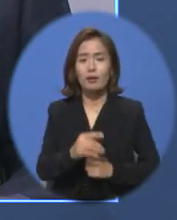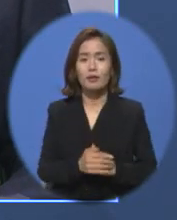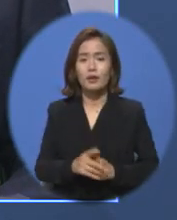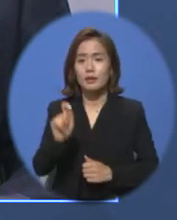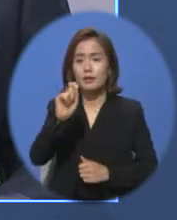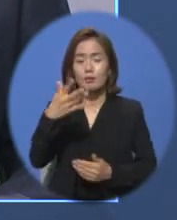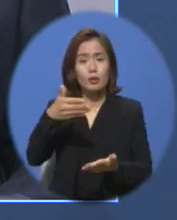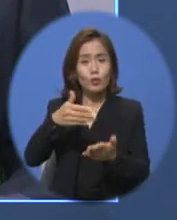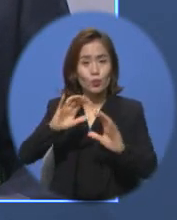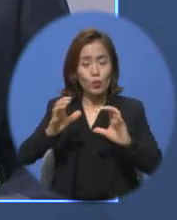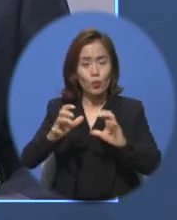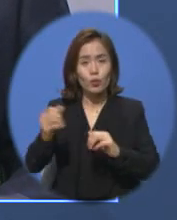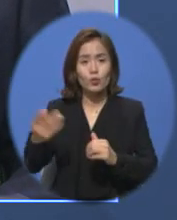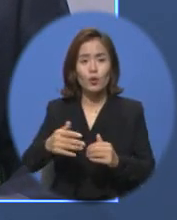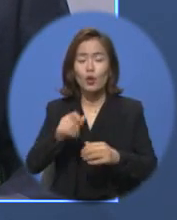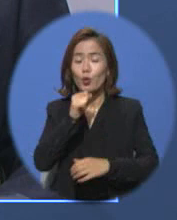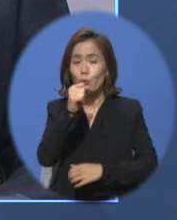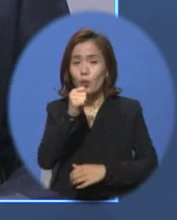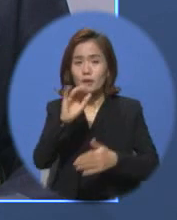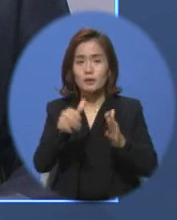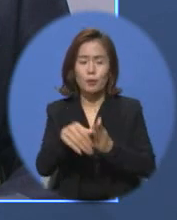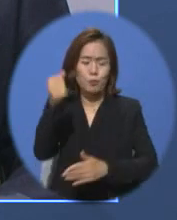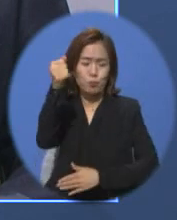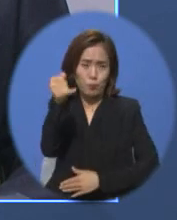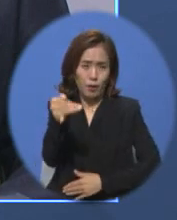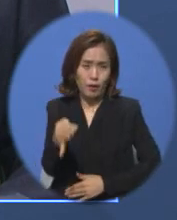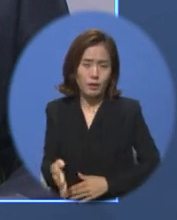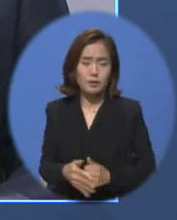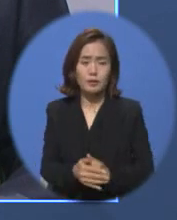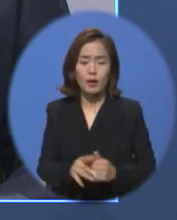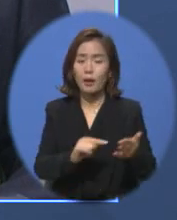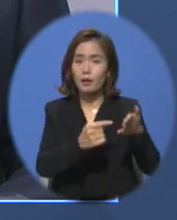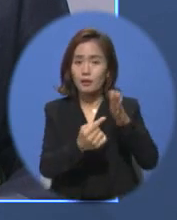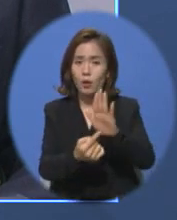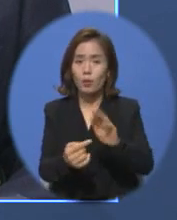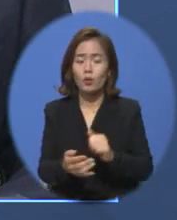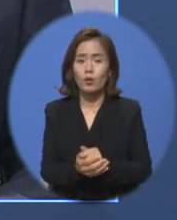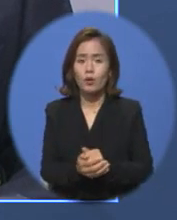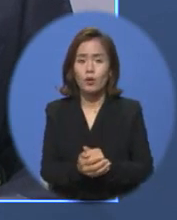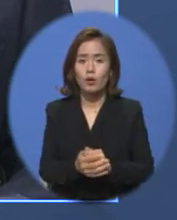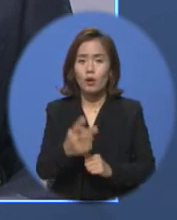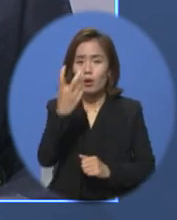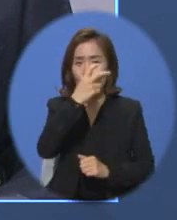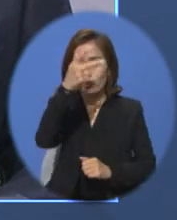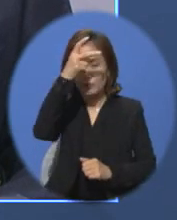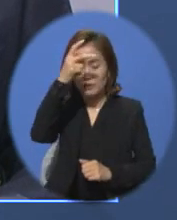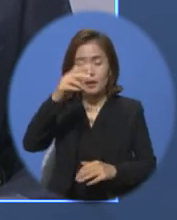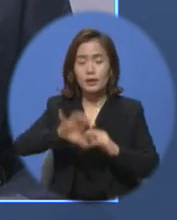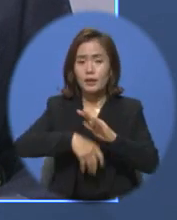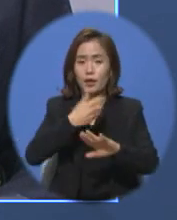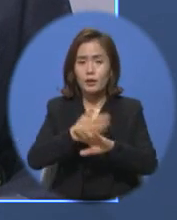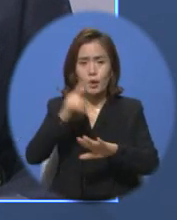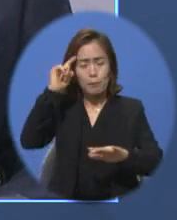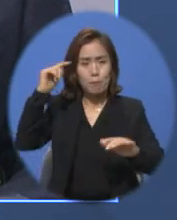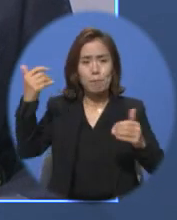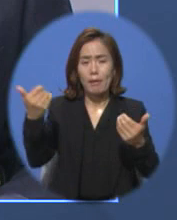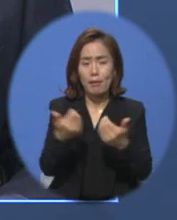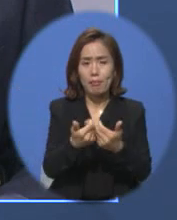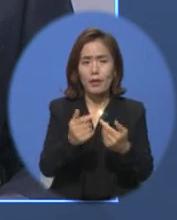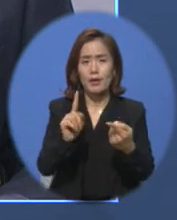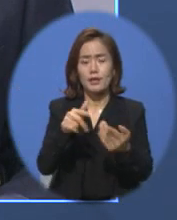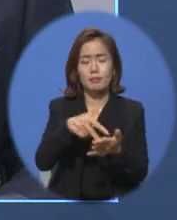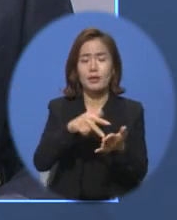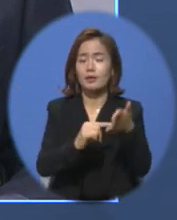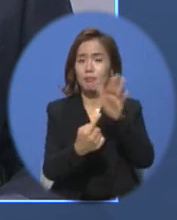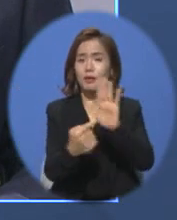검찰개혁에대한반대입장을적극적으로표명하며, 여러차례TV토론 과인터뷰에출연해이를 개인적